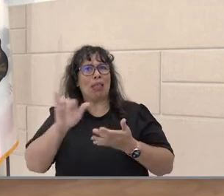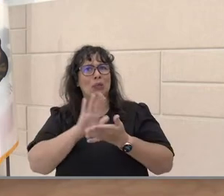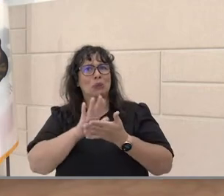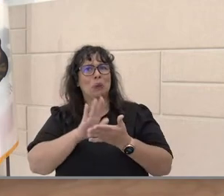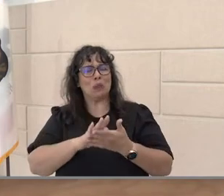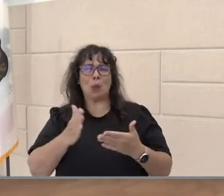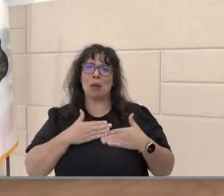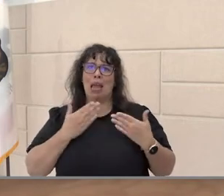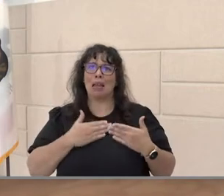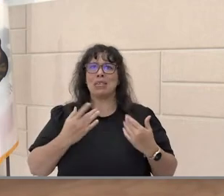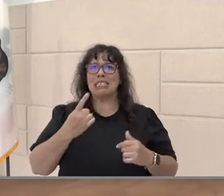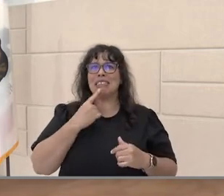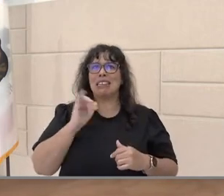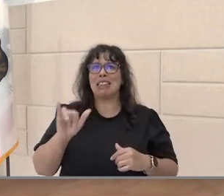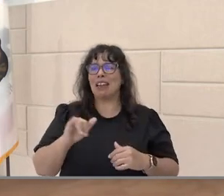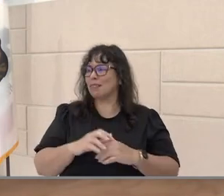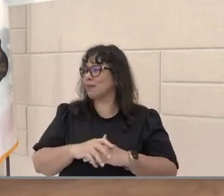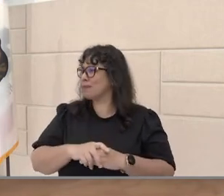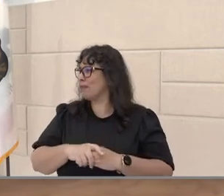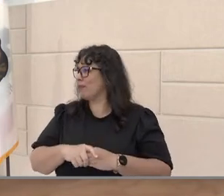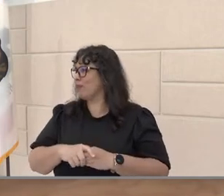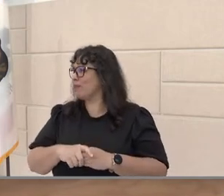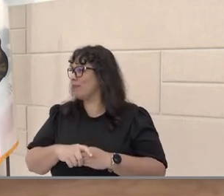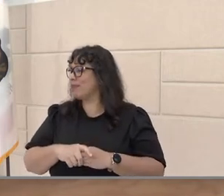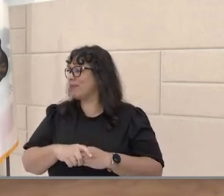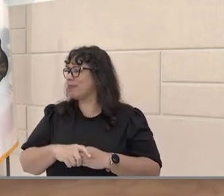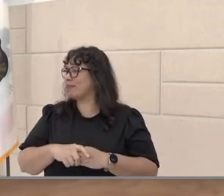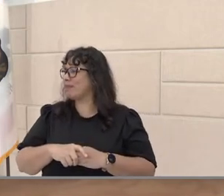ដូច្នេះខ្ញុំសប្បាយចិត្តនៅពេលដែលគាត់បាននិយាយ